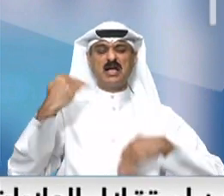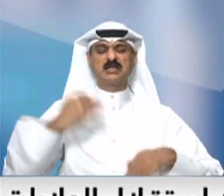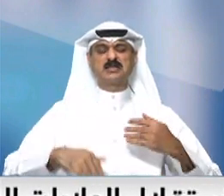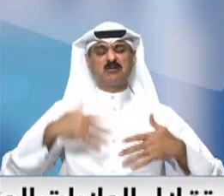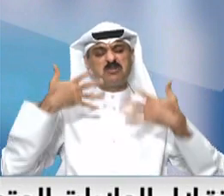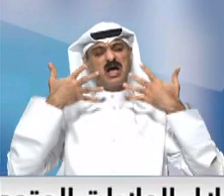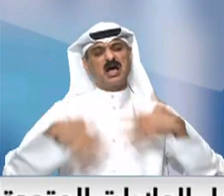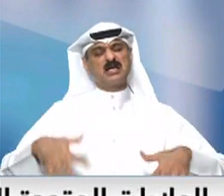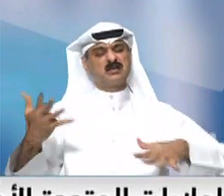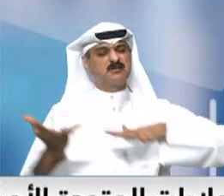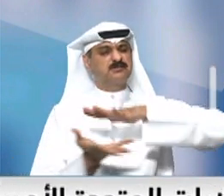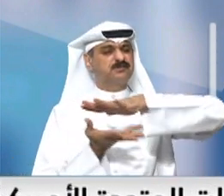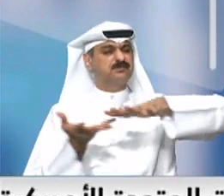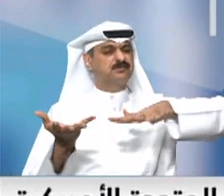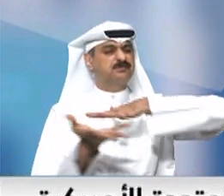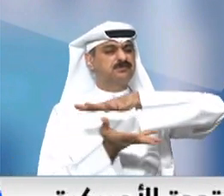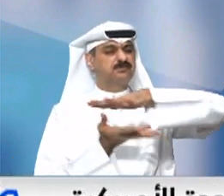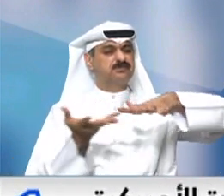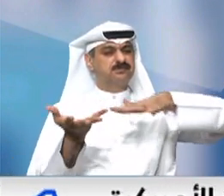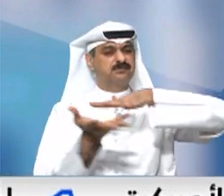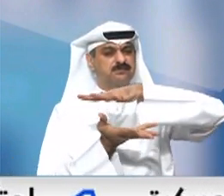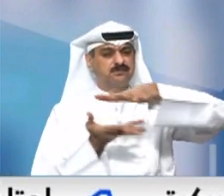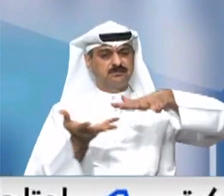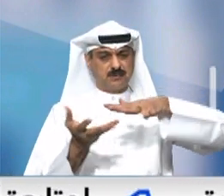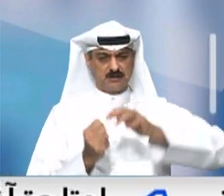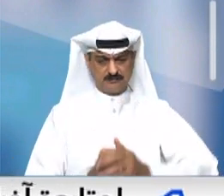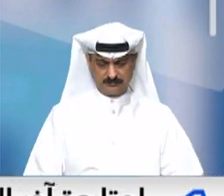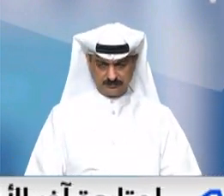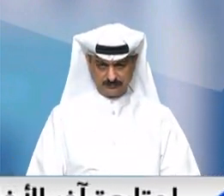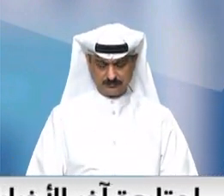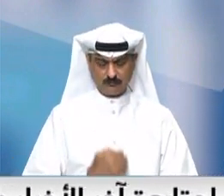وتدمير للمرافق العامه وللمملكة